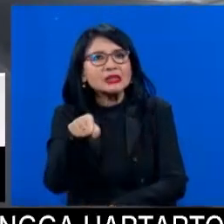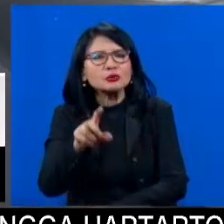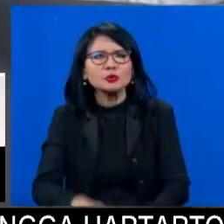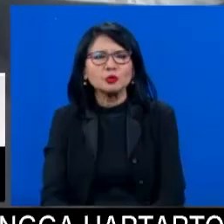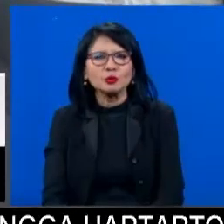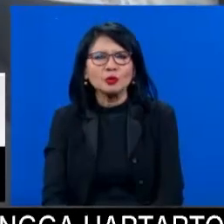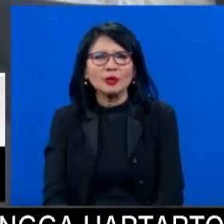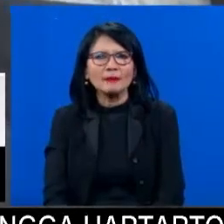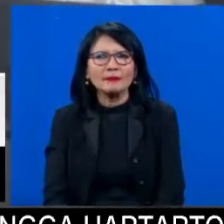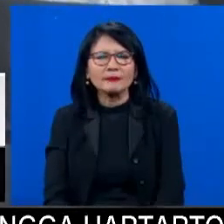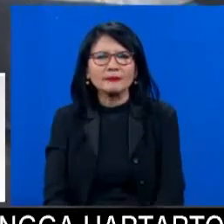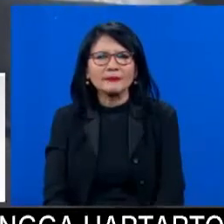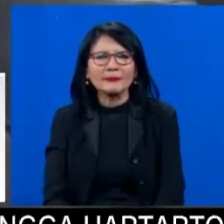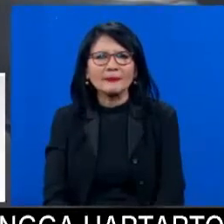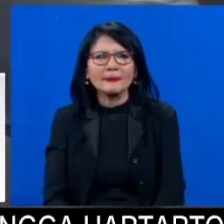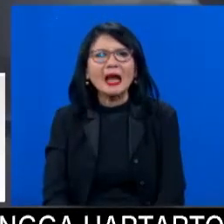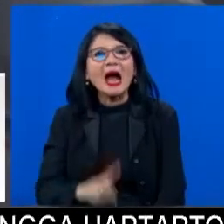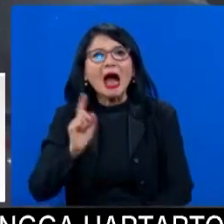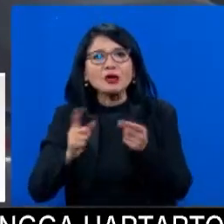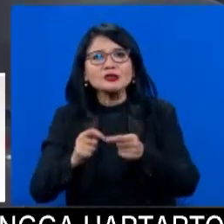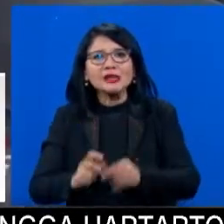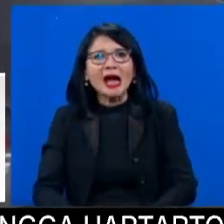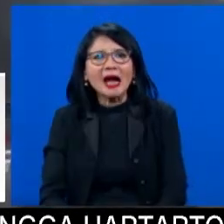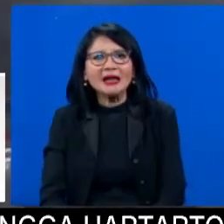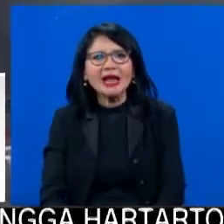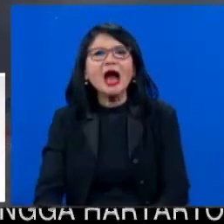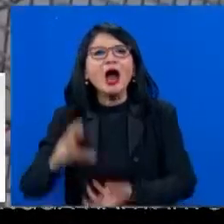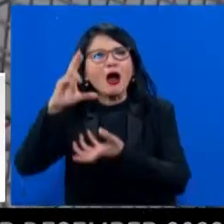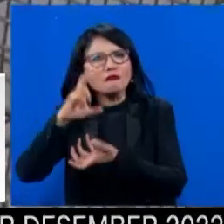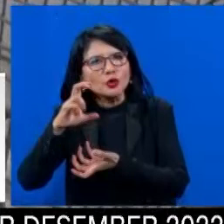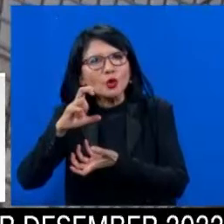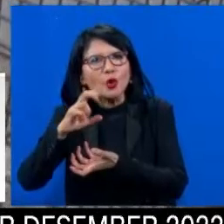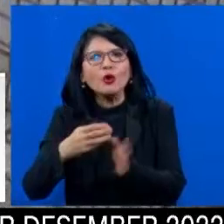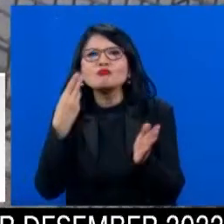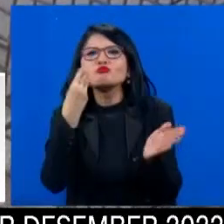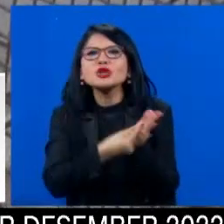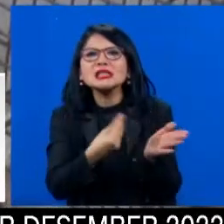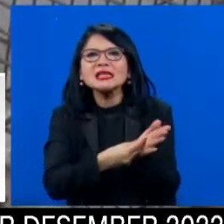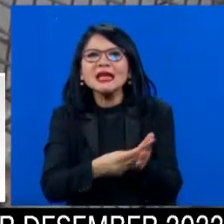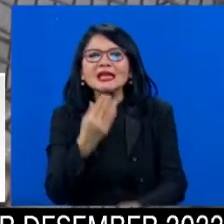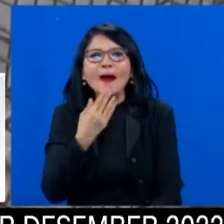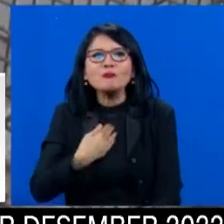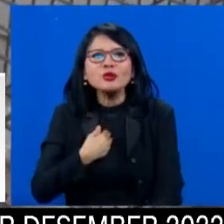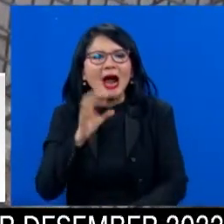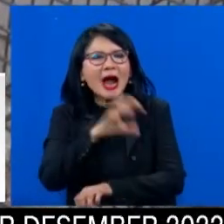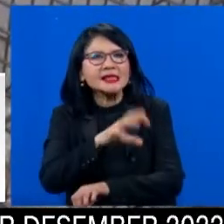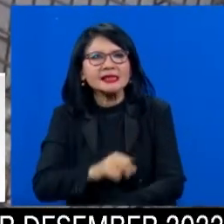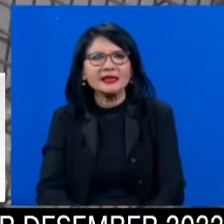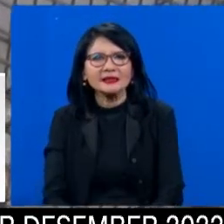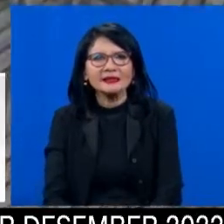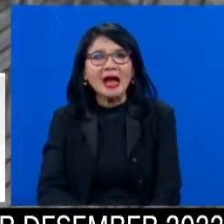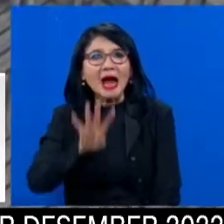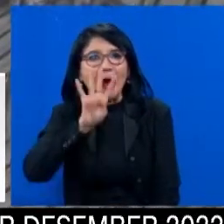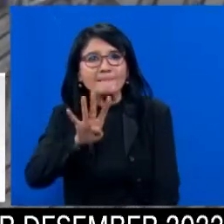ini, atau surat, atau foto saat dia bersama anjing ini, atau apa, silakan bawa. Setelah dinyatakan sehat, 4 ekor anjing